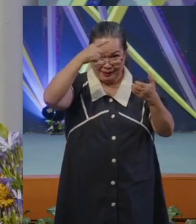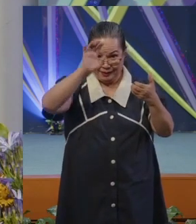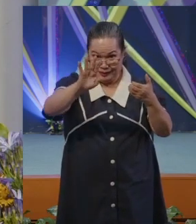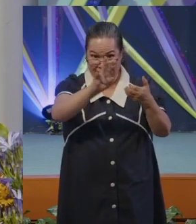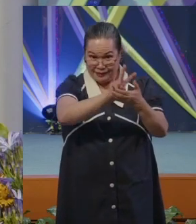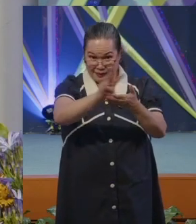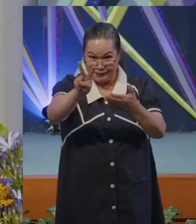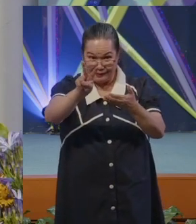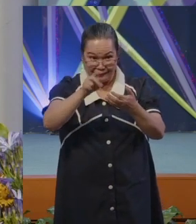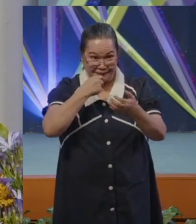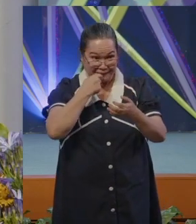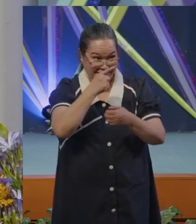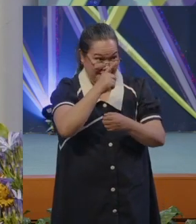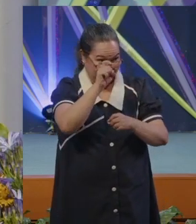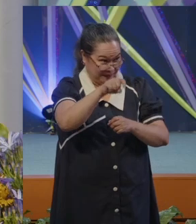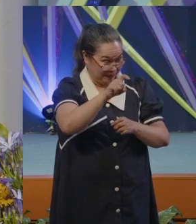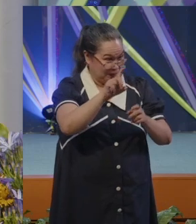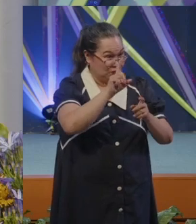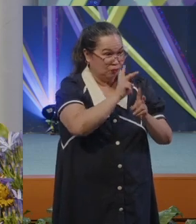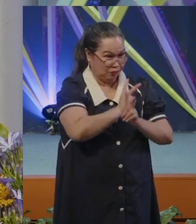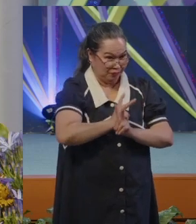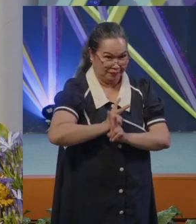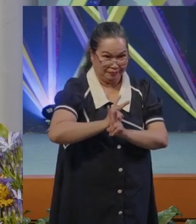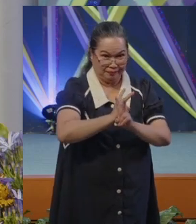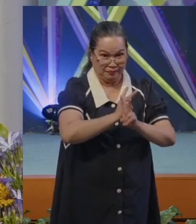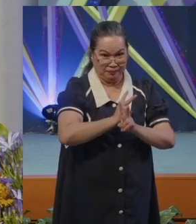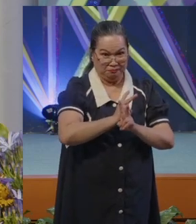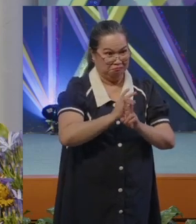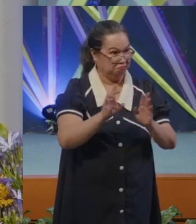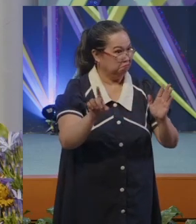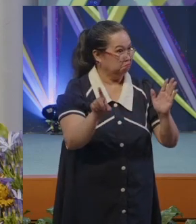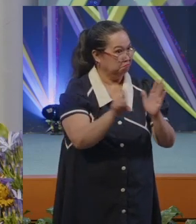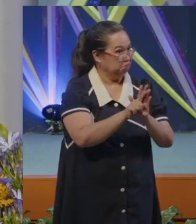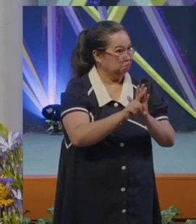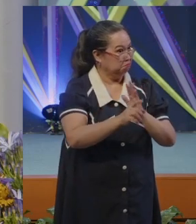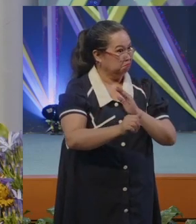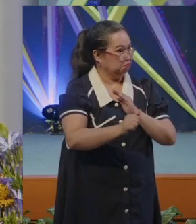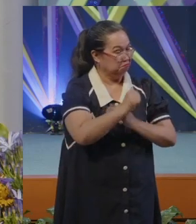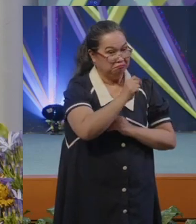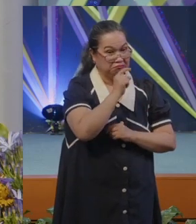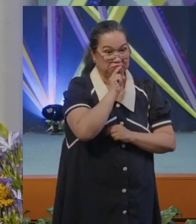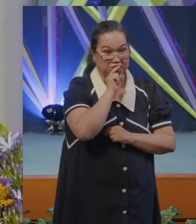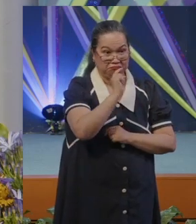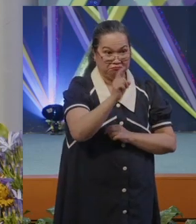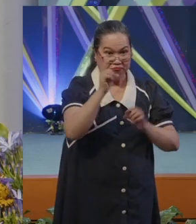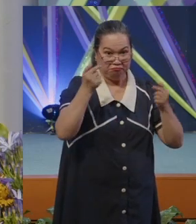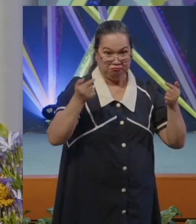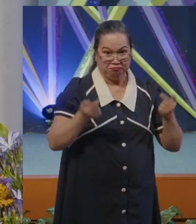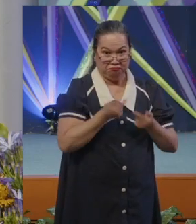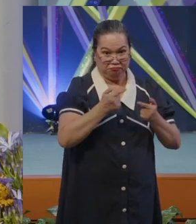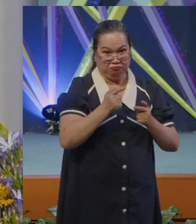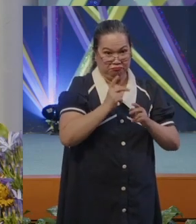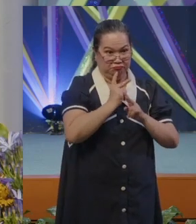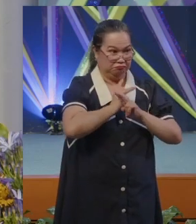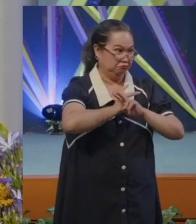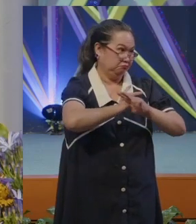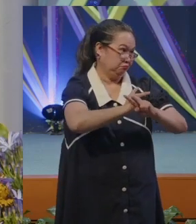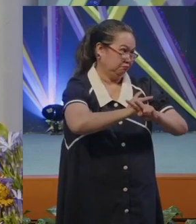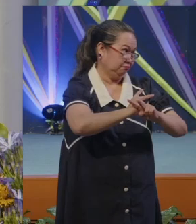natin maaaring gawin to be careful to do according to all that is written in it.